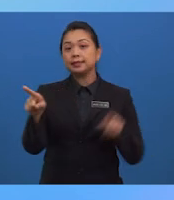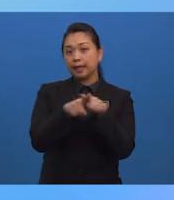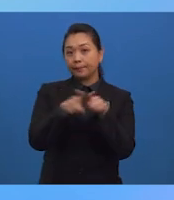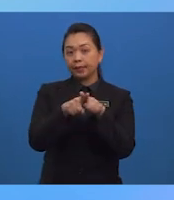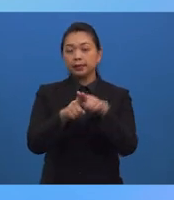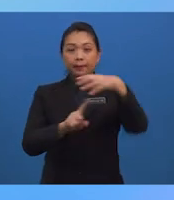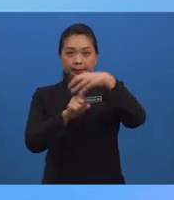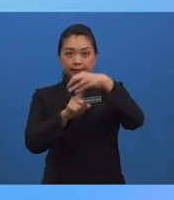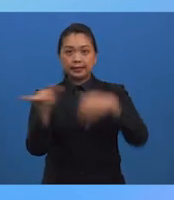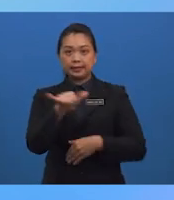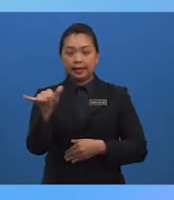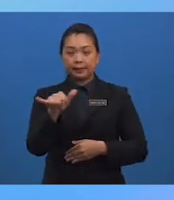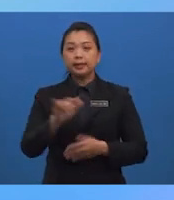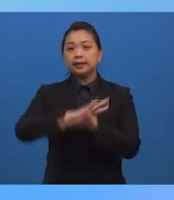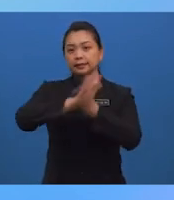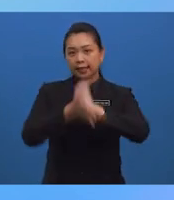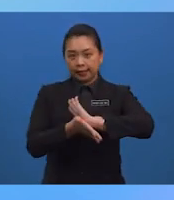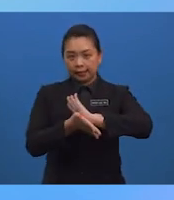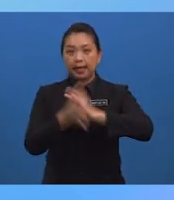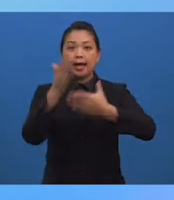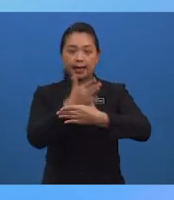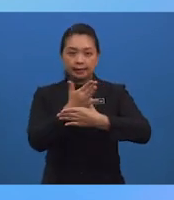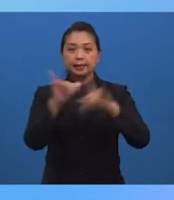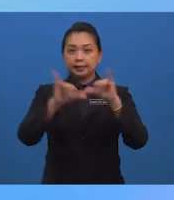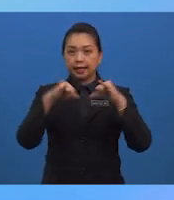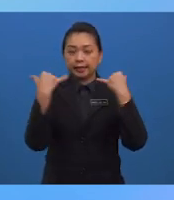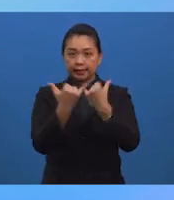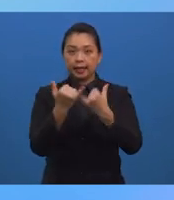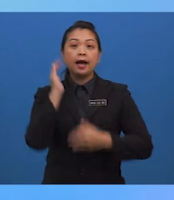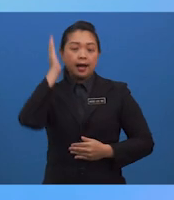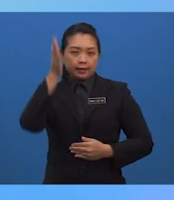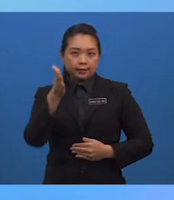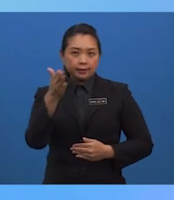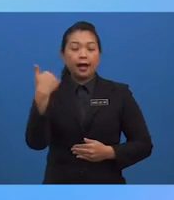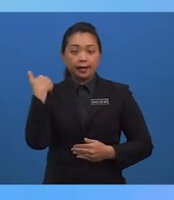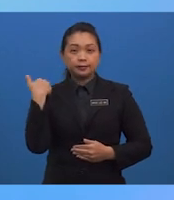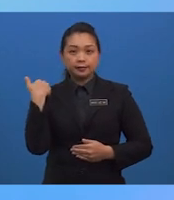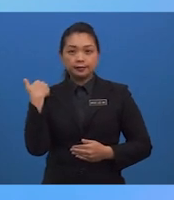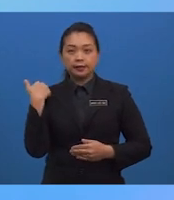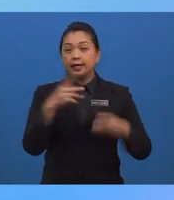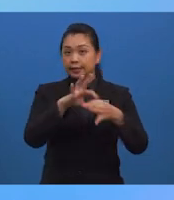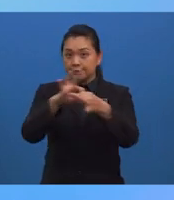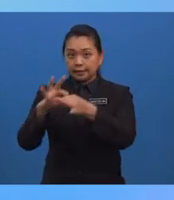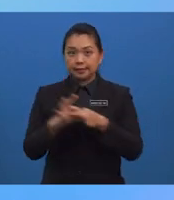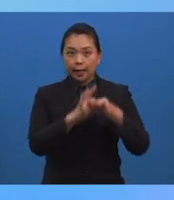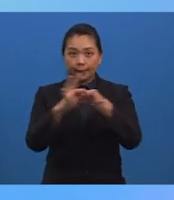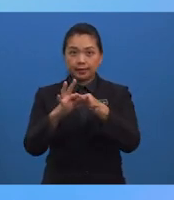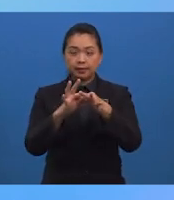pasaran yang sama, maka antara syarikat akan menjalinkan kerjasama